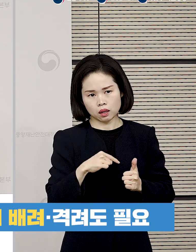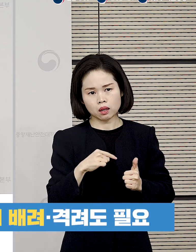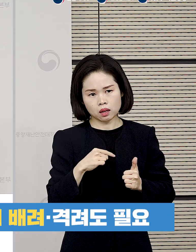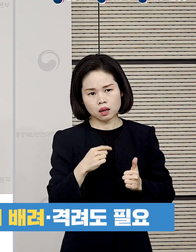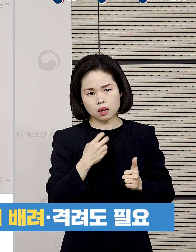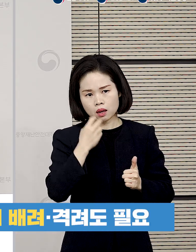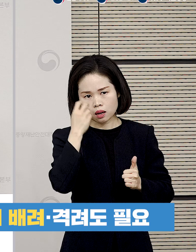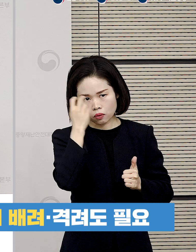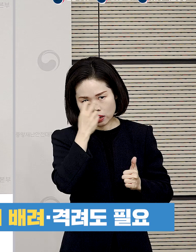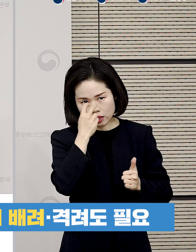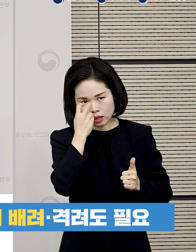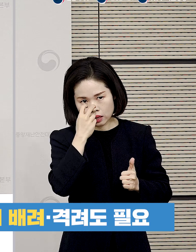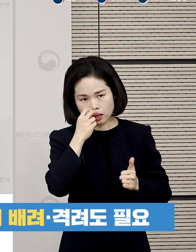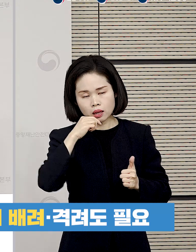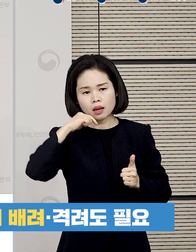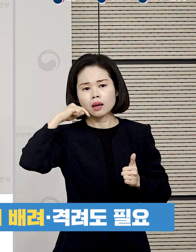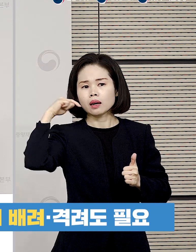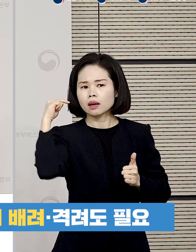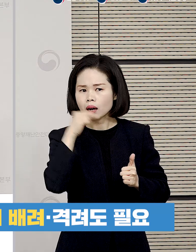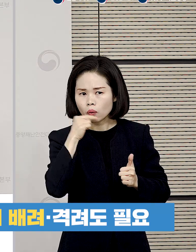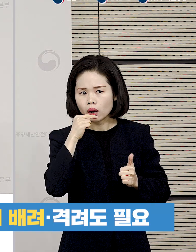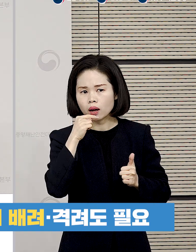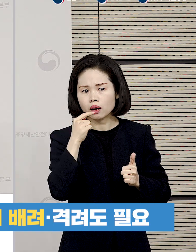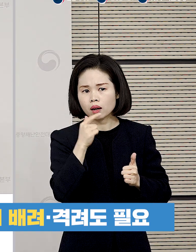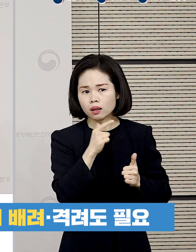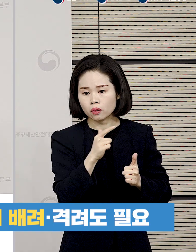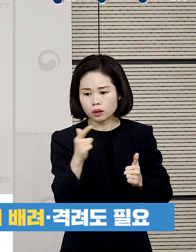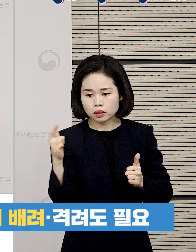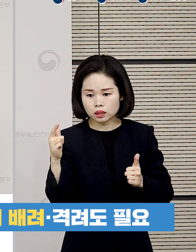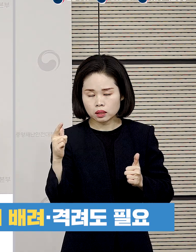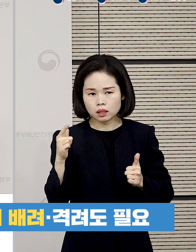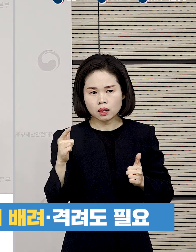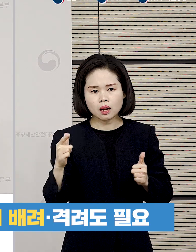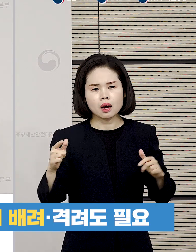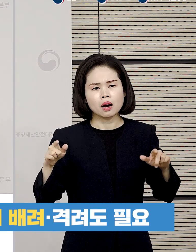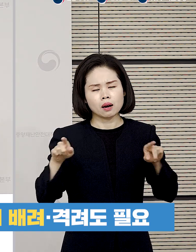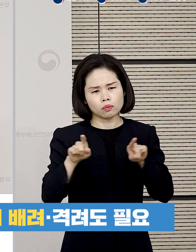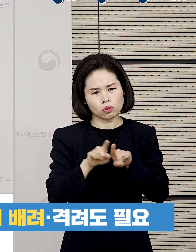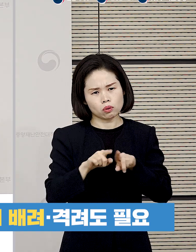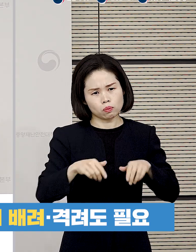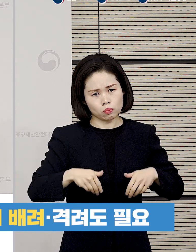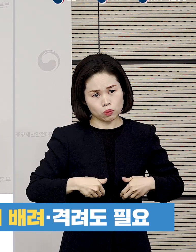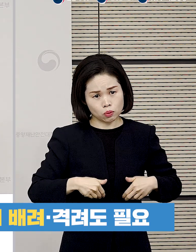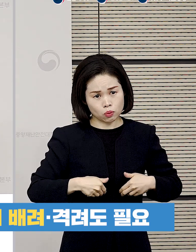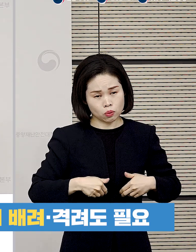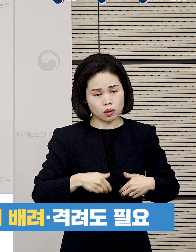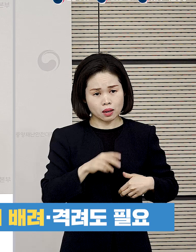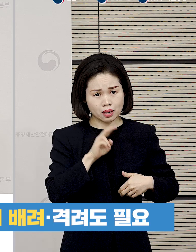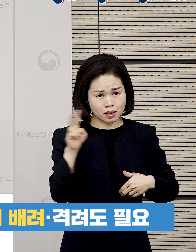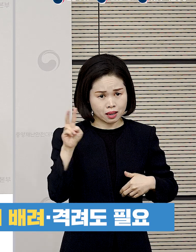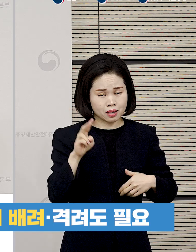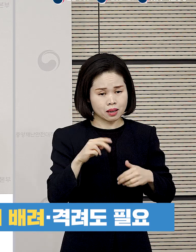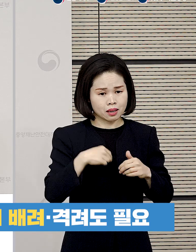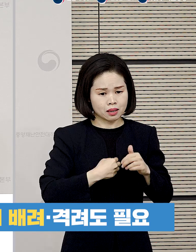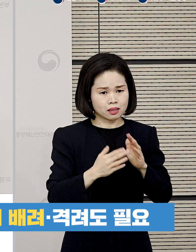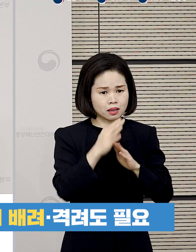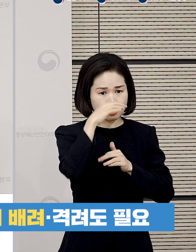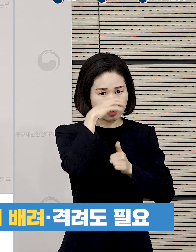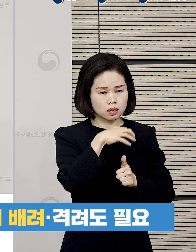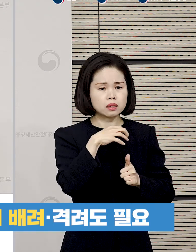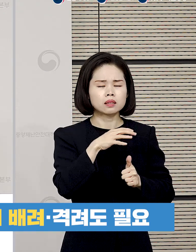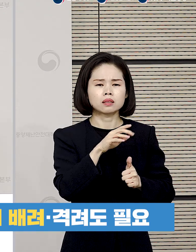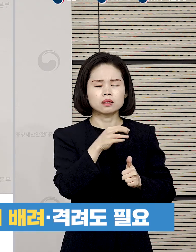자가격리자들에 대한 여러 가지 관리를 강화하고 이러는 조치들이 같이 있어야 이 자가격리 제도